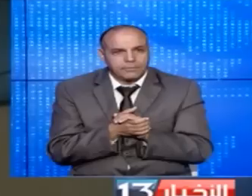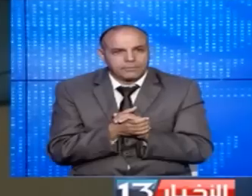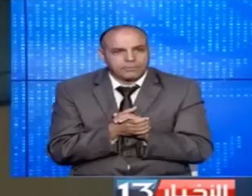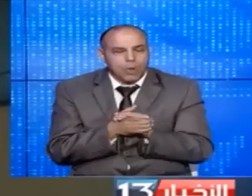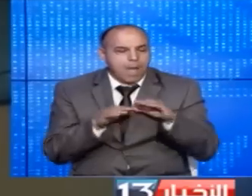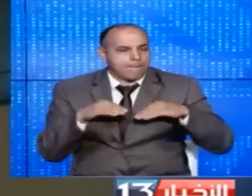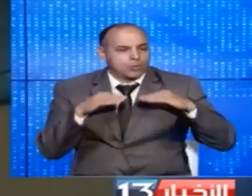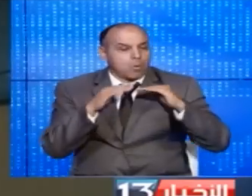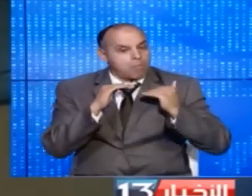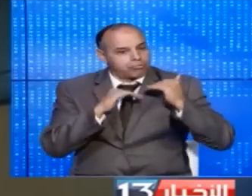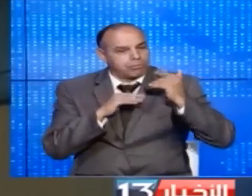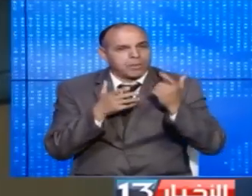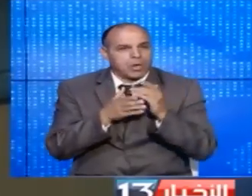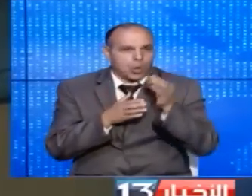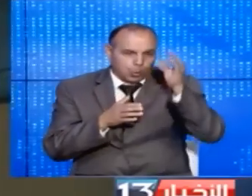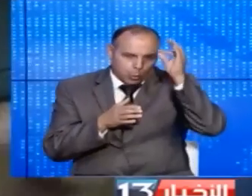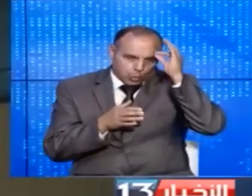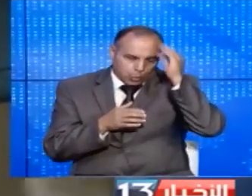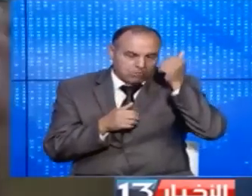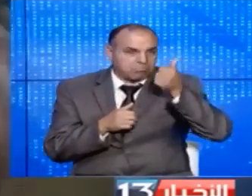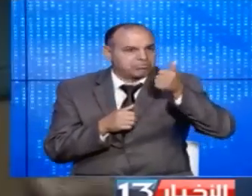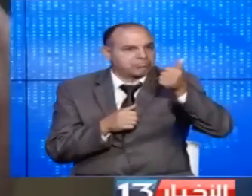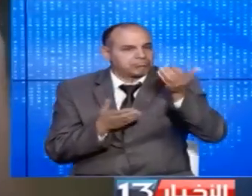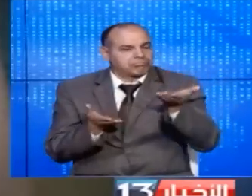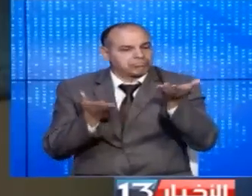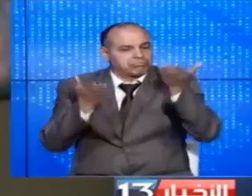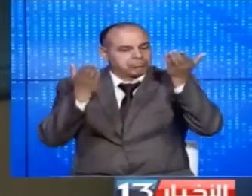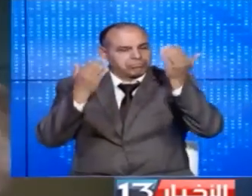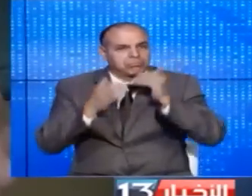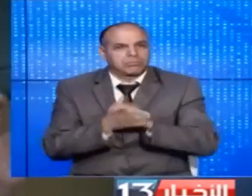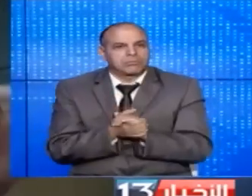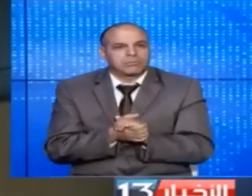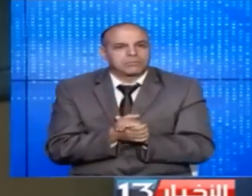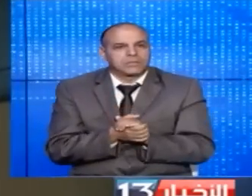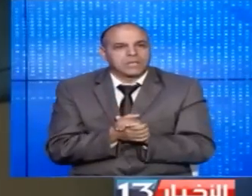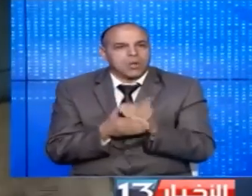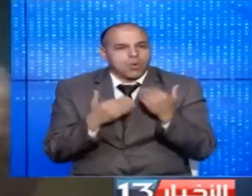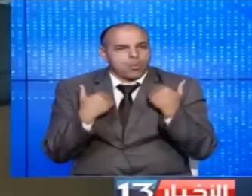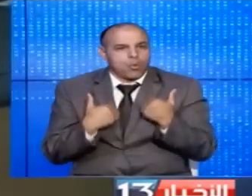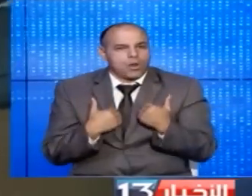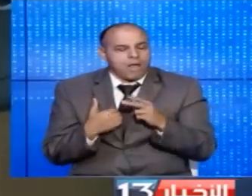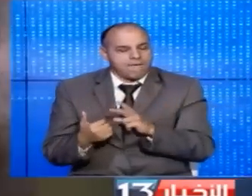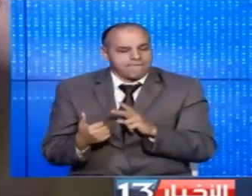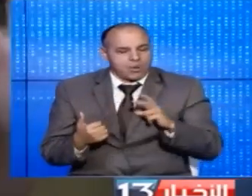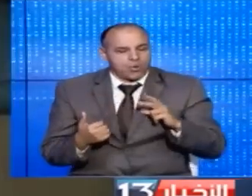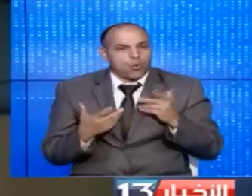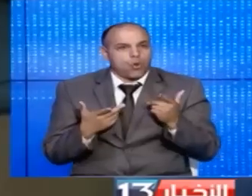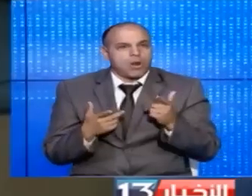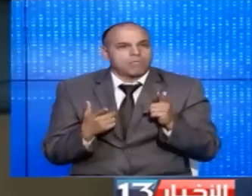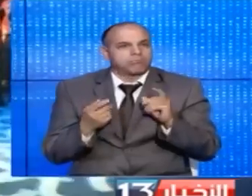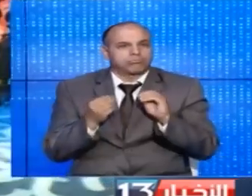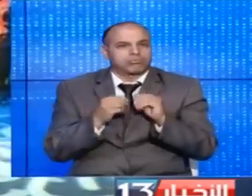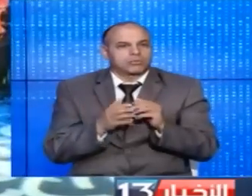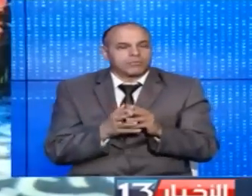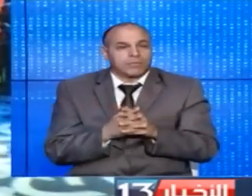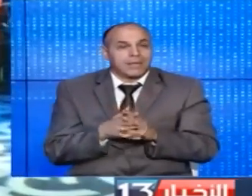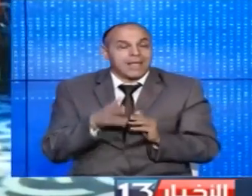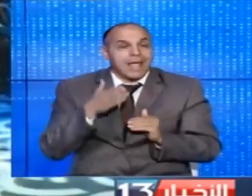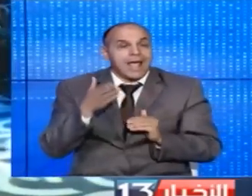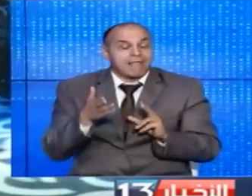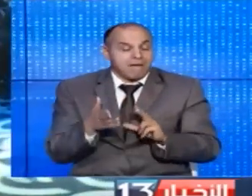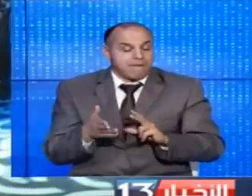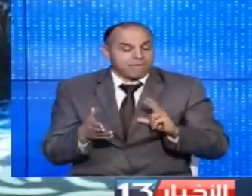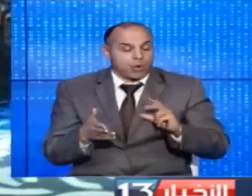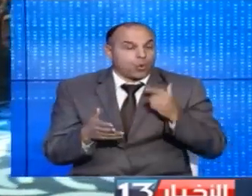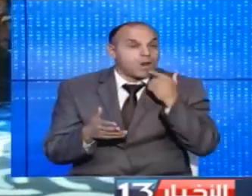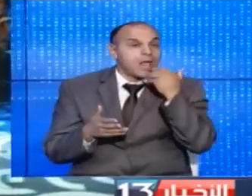والمستوى كان عالي وتونس كان راسها عالي عالي وعالي جدا، وانا فخوره ما عندكمش حتى ادنى فكره. هذا الفخر